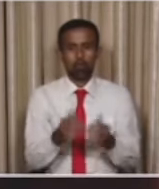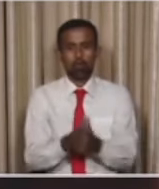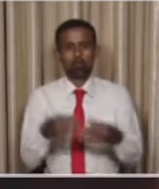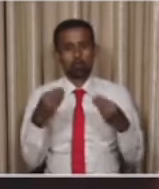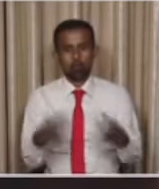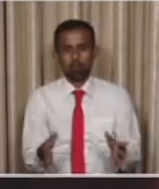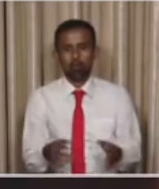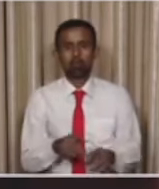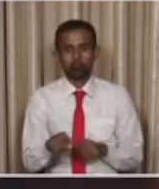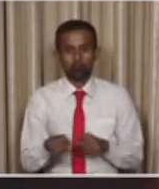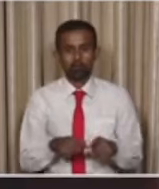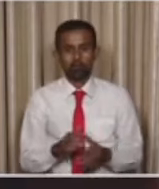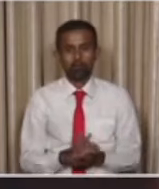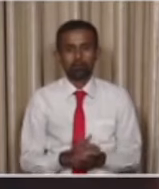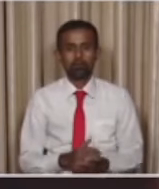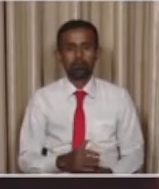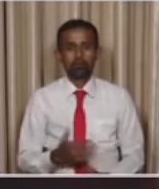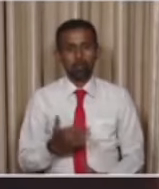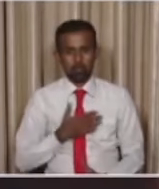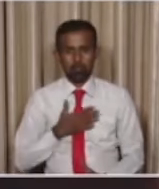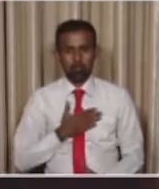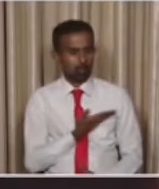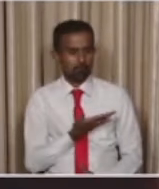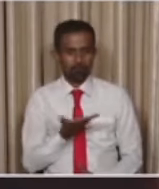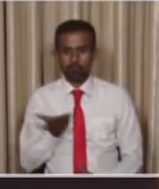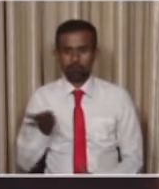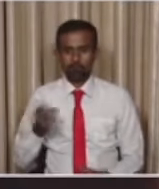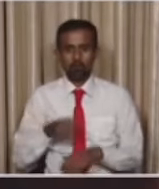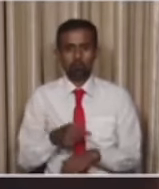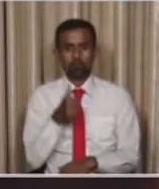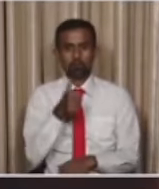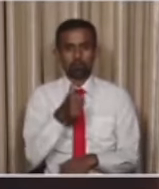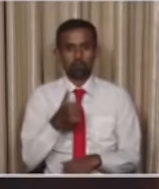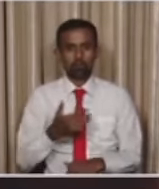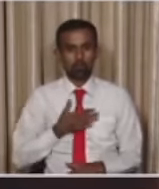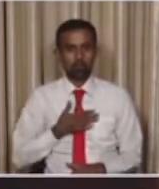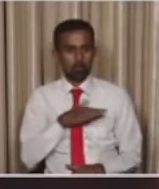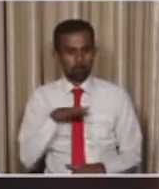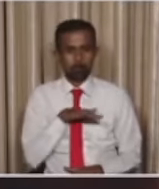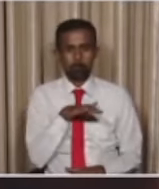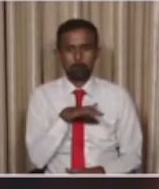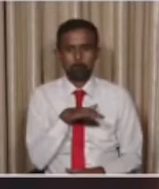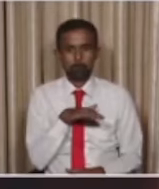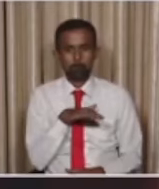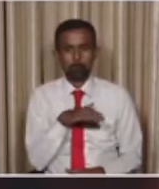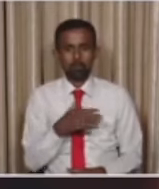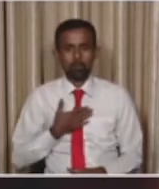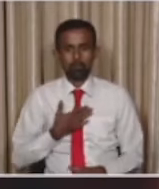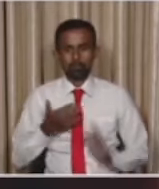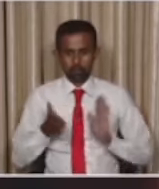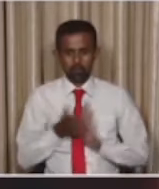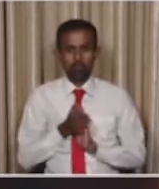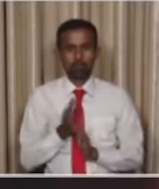ඉතින් එහෙම ගියේ. ඉතින් අපේ ඉන්න කොල්ලොන්ගේ වාසනාවයි මේ අපේ පැත්තේ තියෙන ඒහේ අපිත් එක්ක ඉන්නකොට